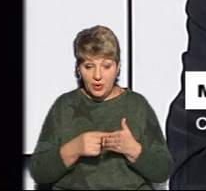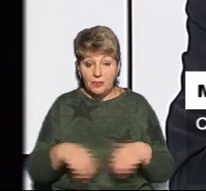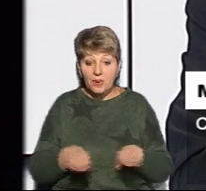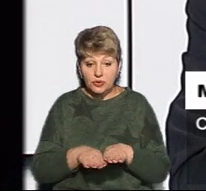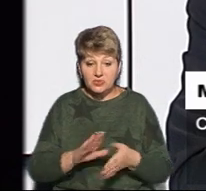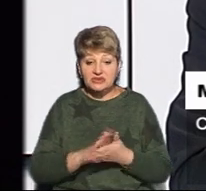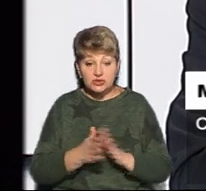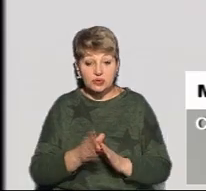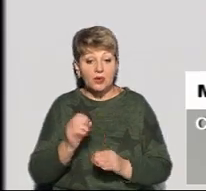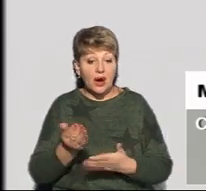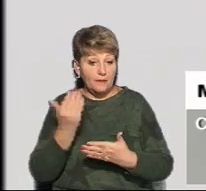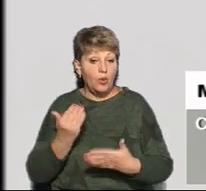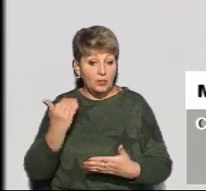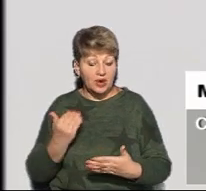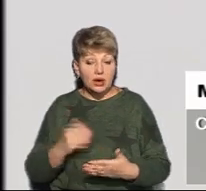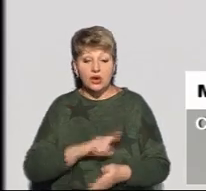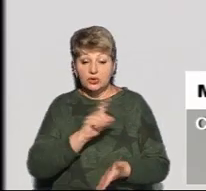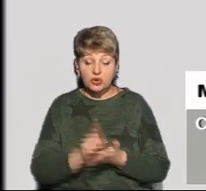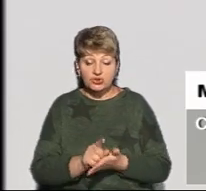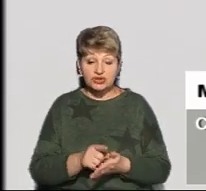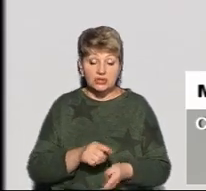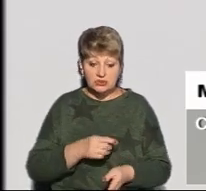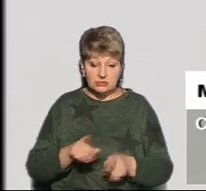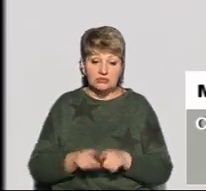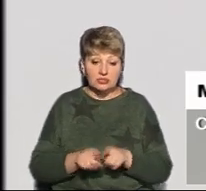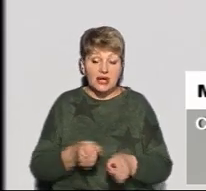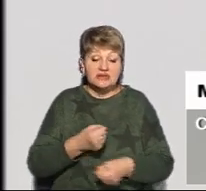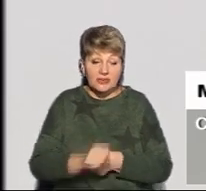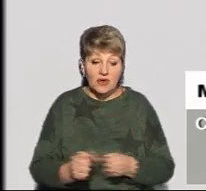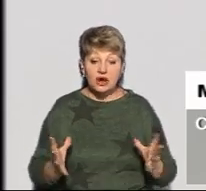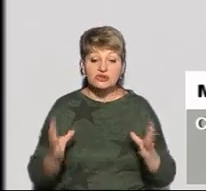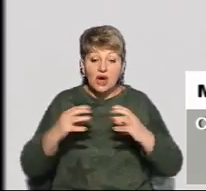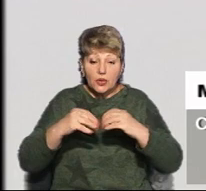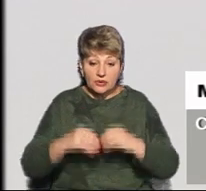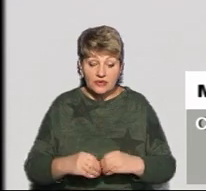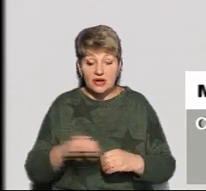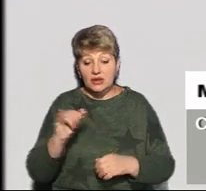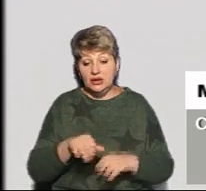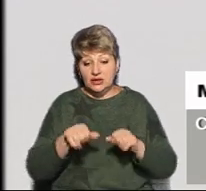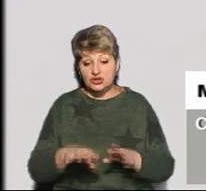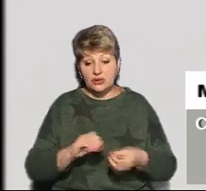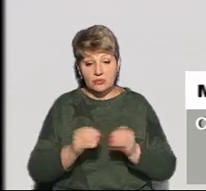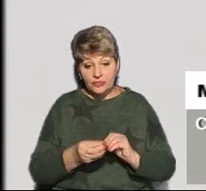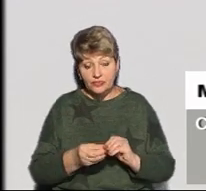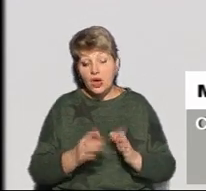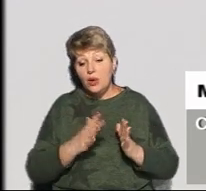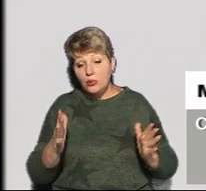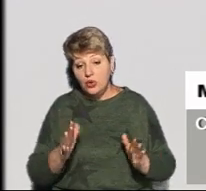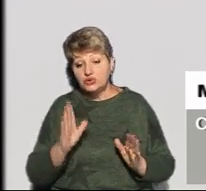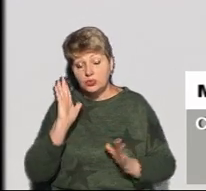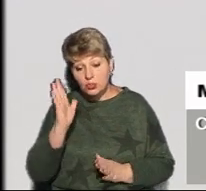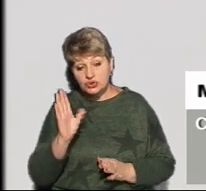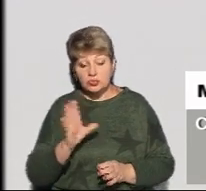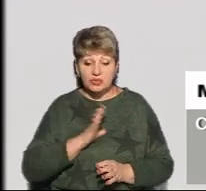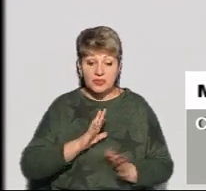ситуації, як їхні попередники, має змусити їх згуртуватися, принаймні, навколо вирішення нагальних проблем. Тому більшість буде там, можливо,